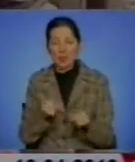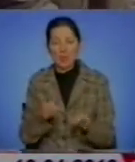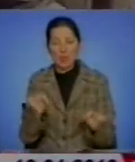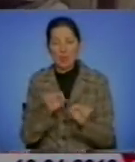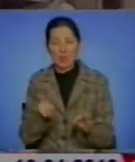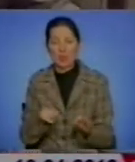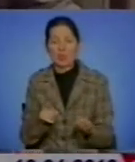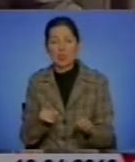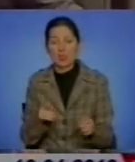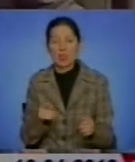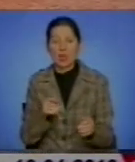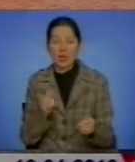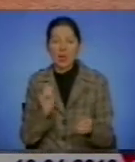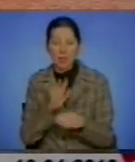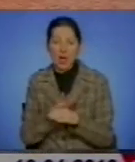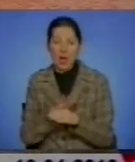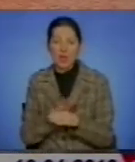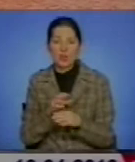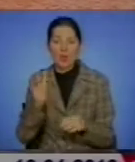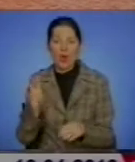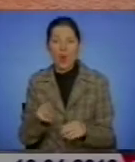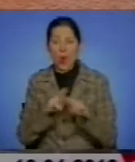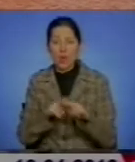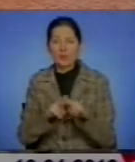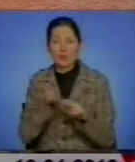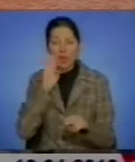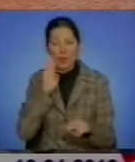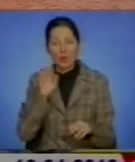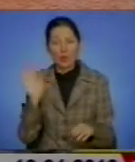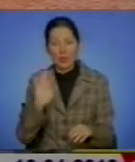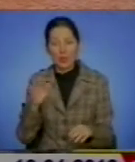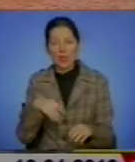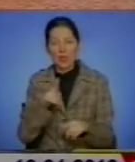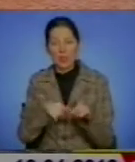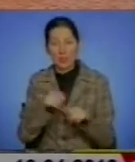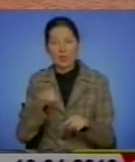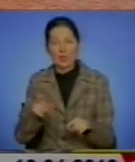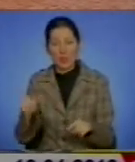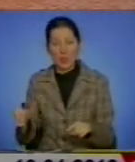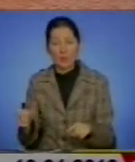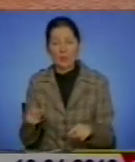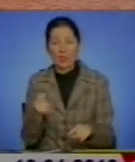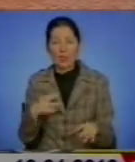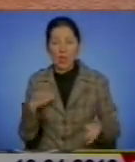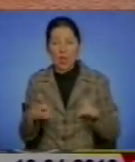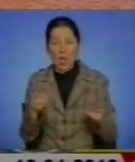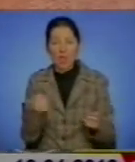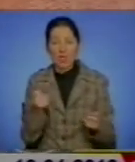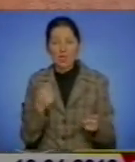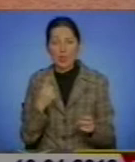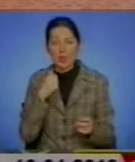подарунки, прощання з рідними. Мандраж трошки. Чому? Ну, на рік йти з